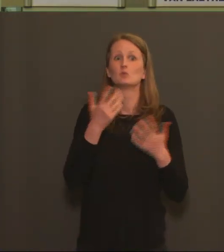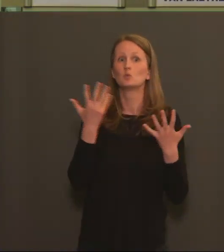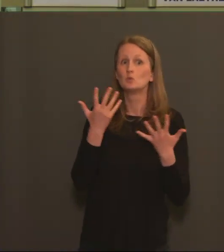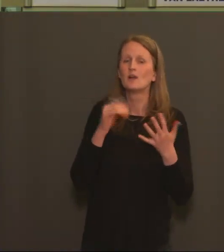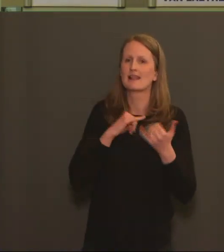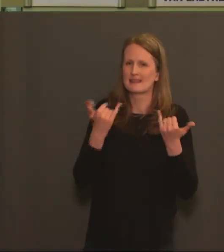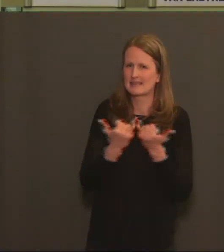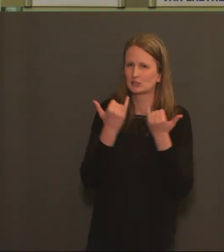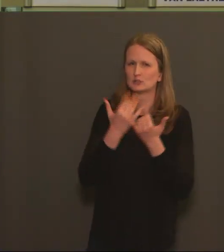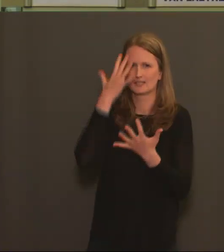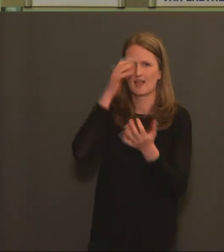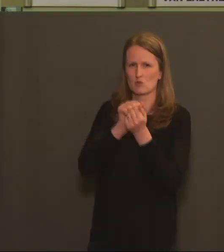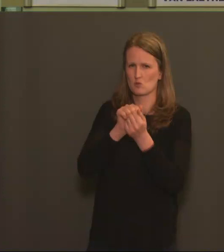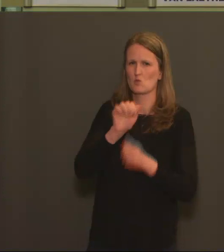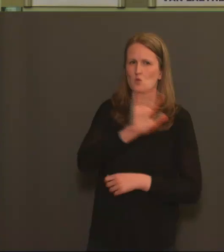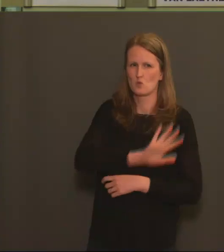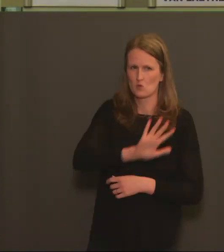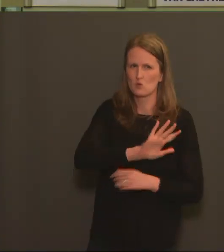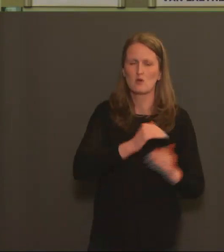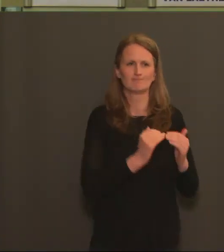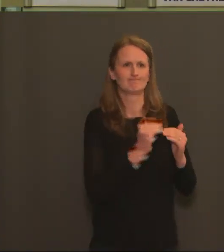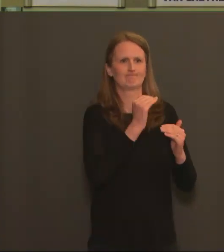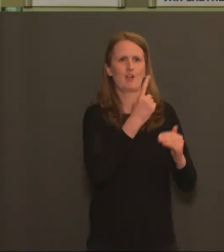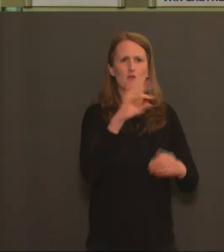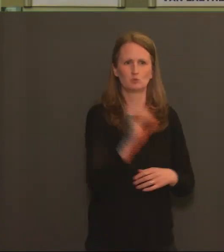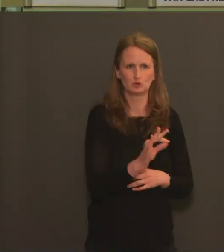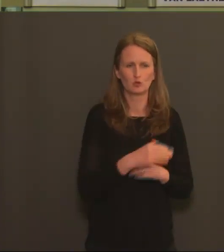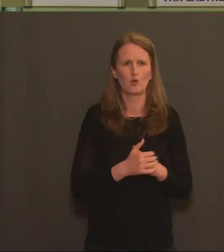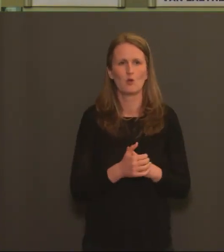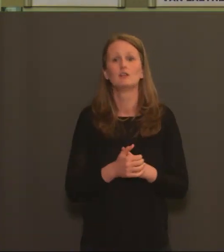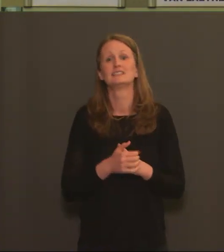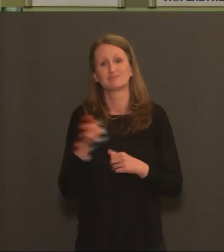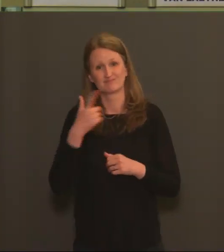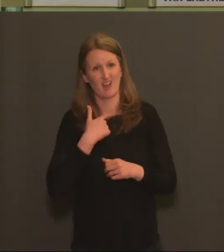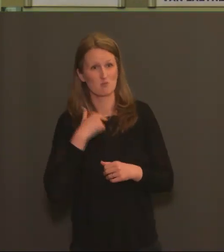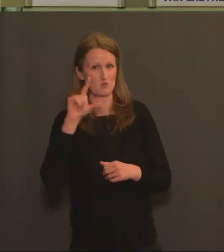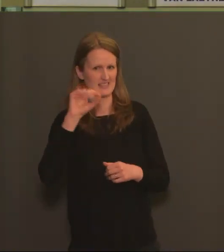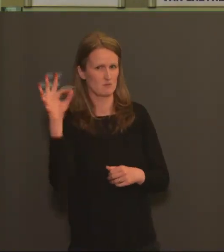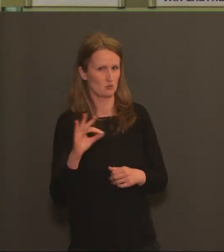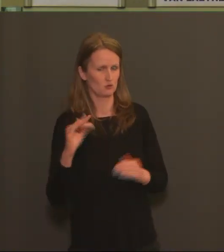un peu plus importante dans le Limbourg, 10%, et dans le Namurois, 18%.